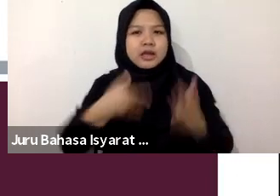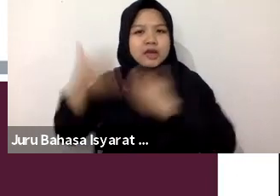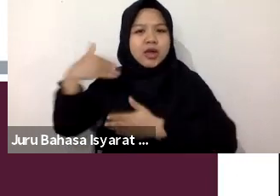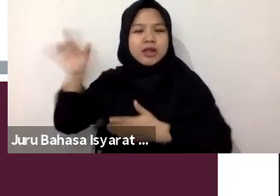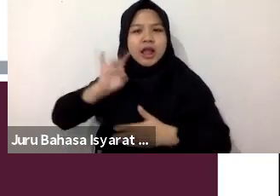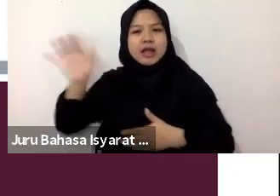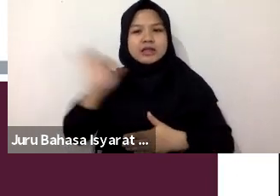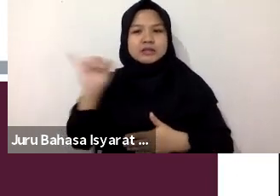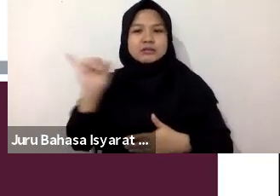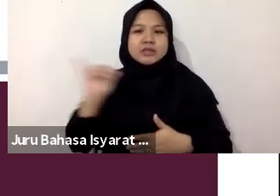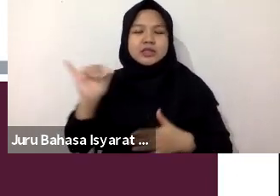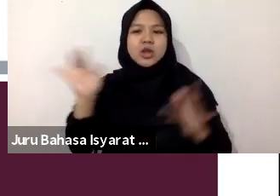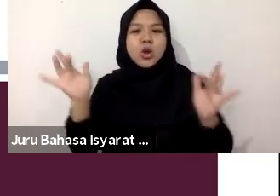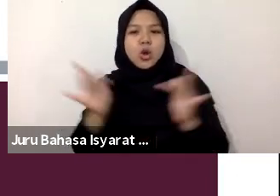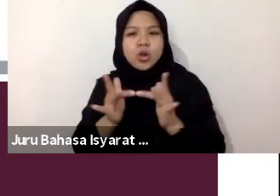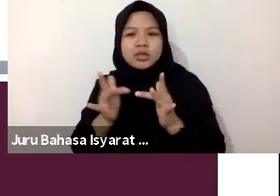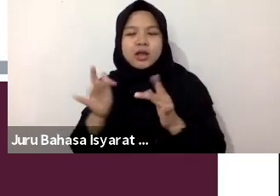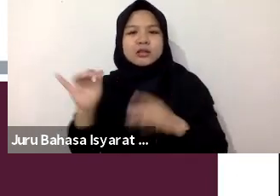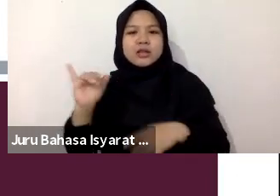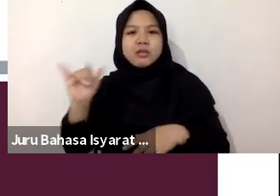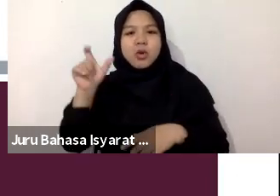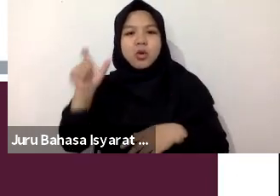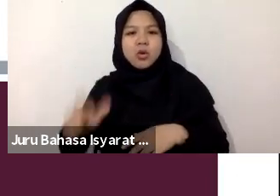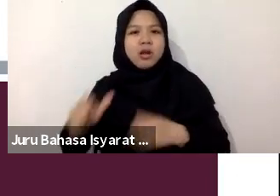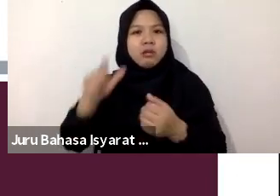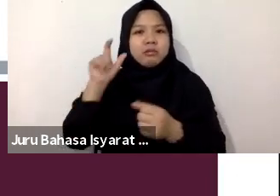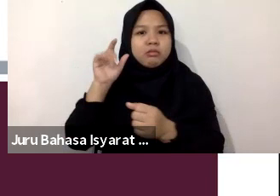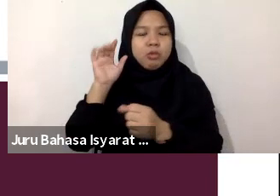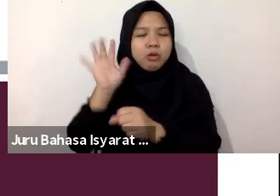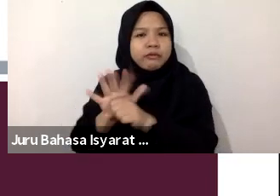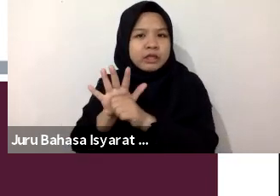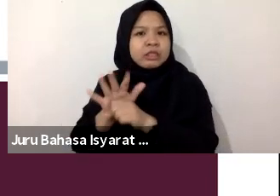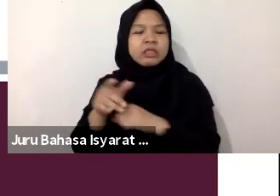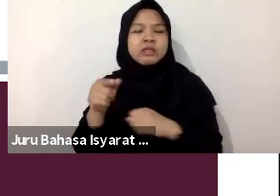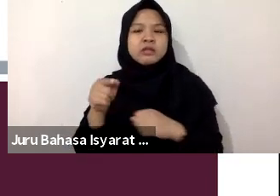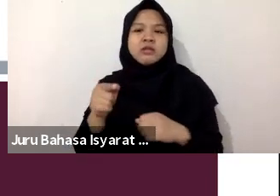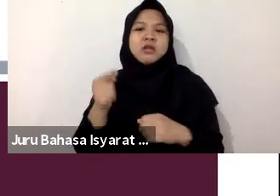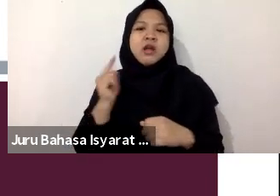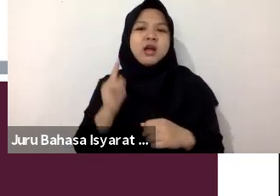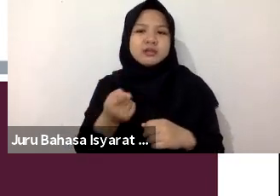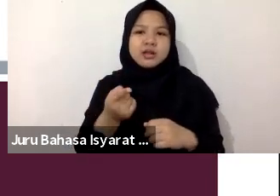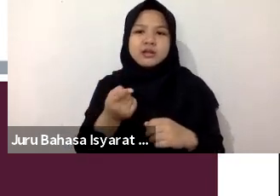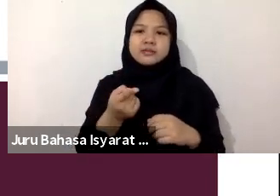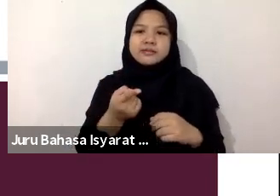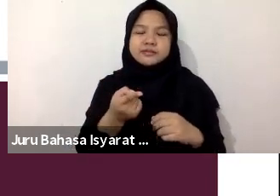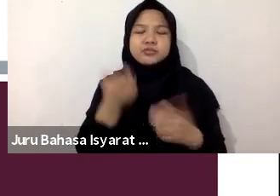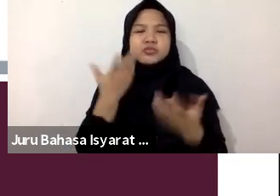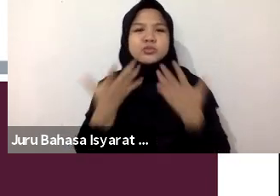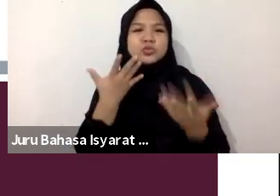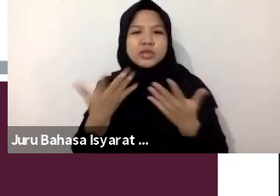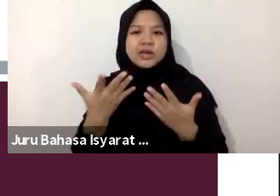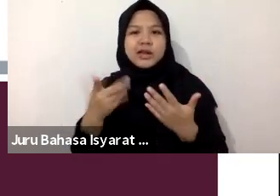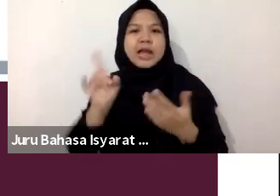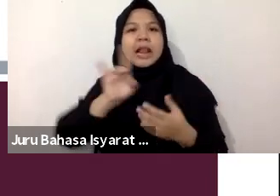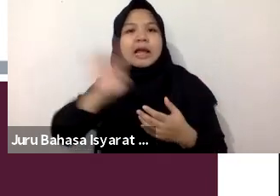misalnya kontak dengan penderita COVID gitu. Jadi ada data pendukung lain gitu, bukan hanya